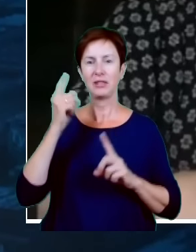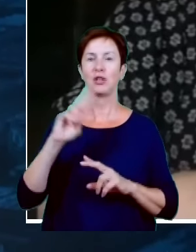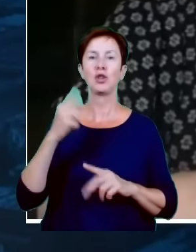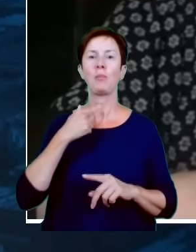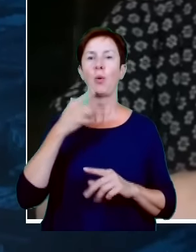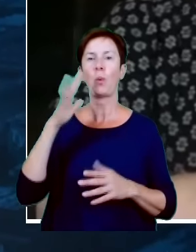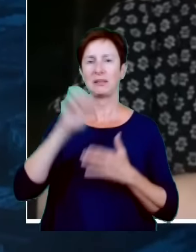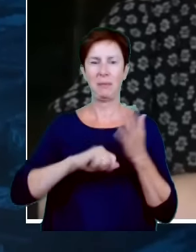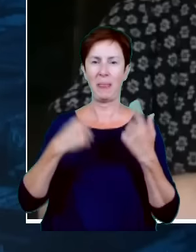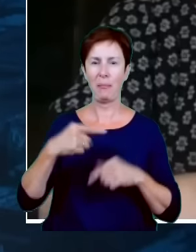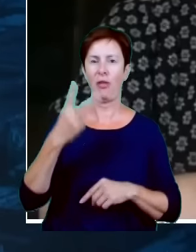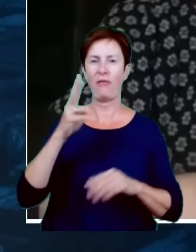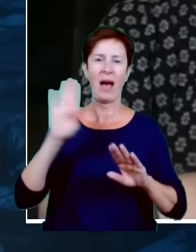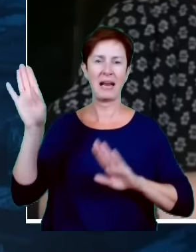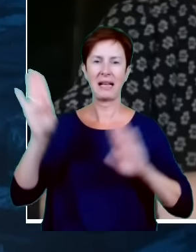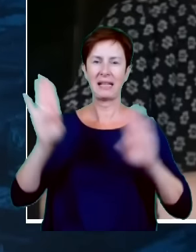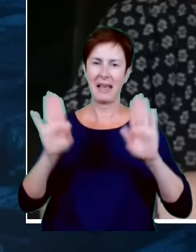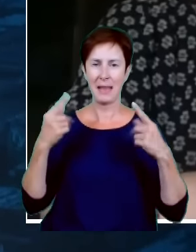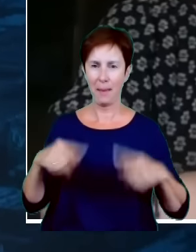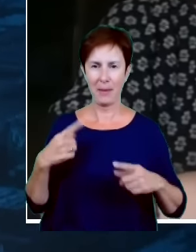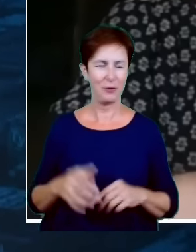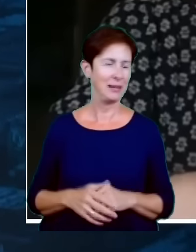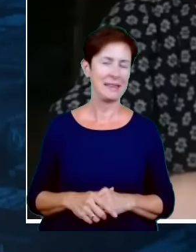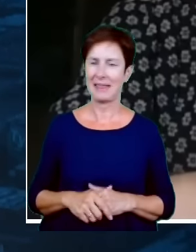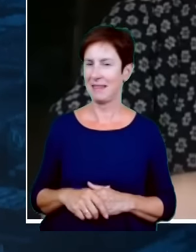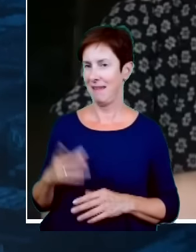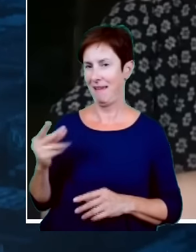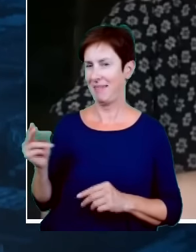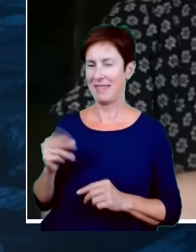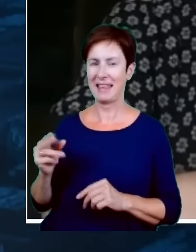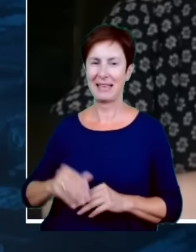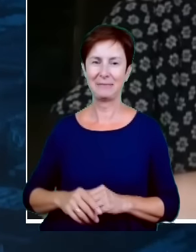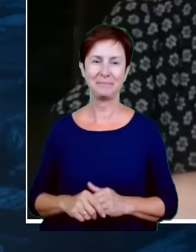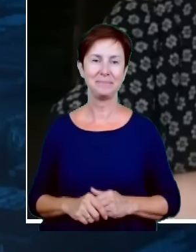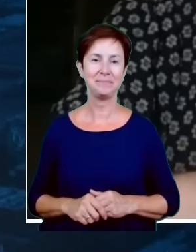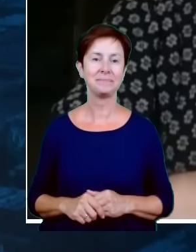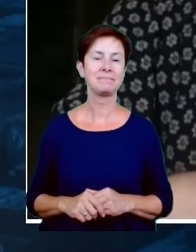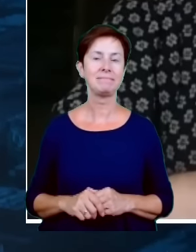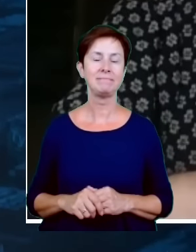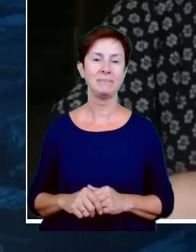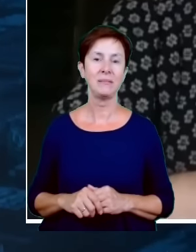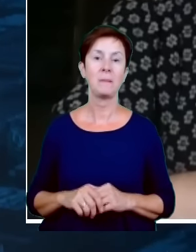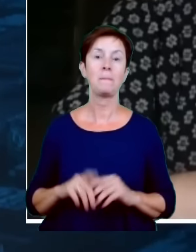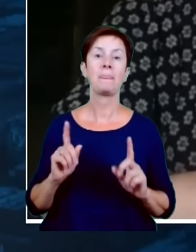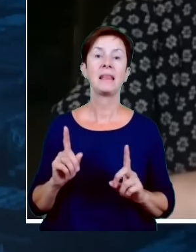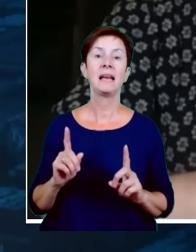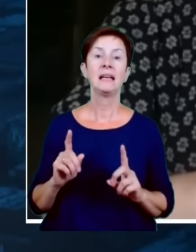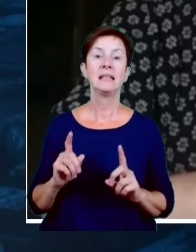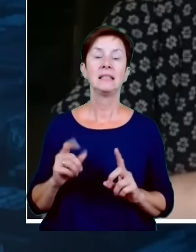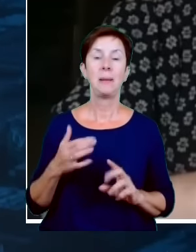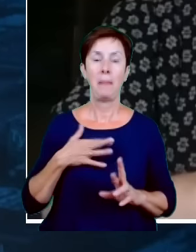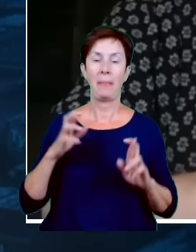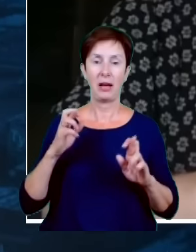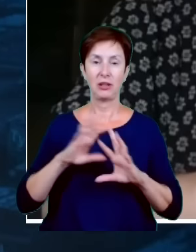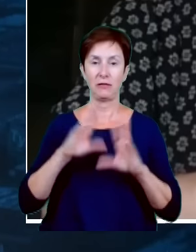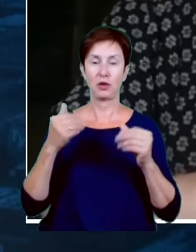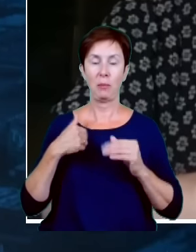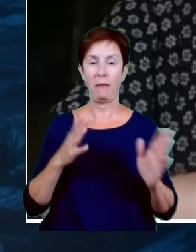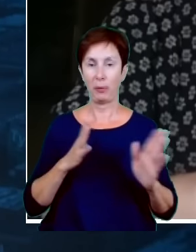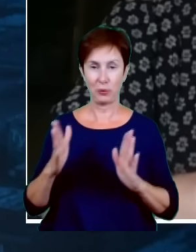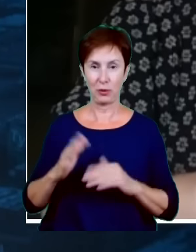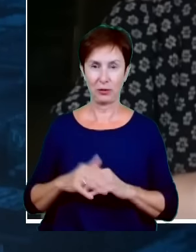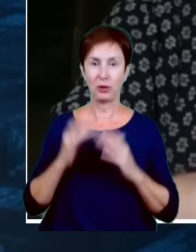dwie ręce nie głosował ani nikt za kogoś nie głosował bo tak też się zdarzało szanowni państwo Miejmy nadzieję że było wszystko w porządku